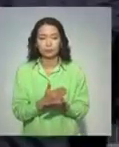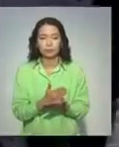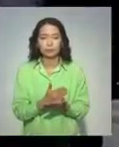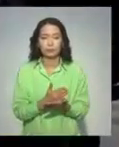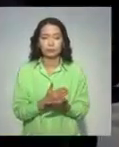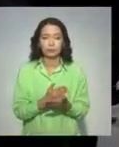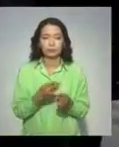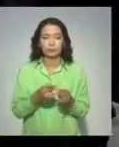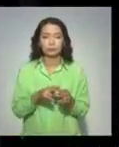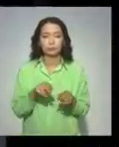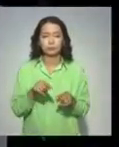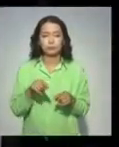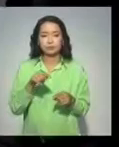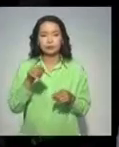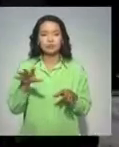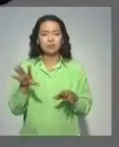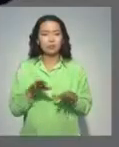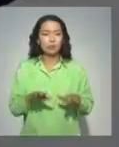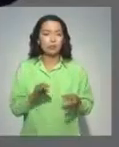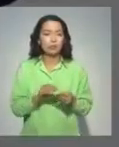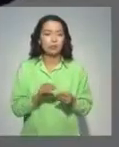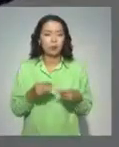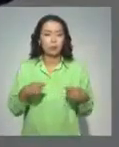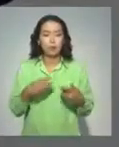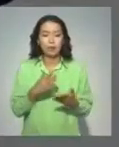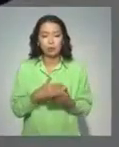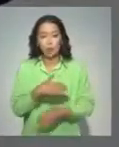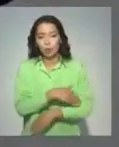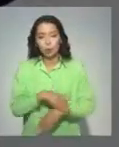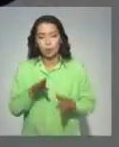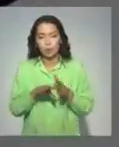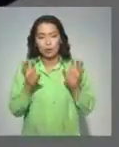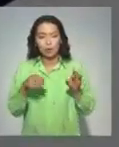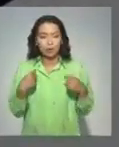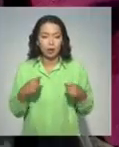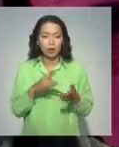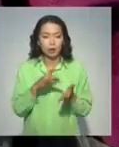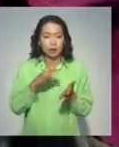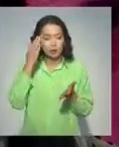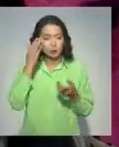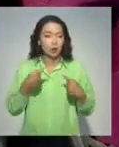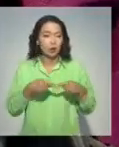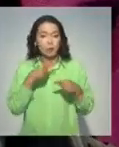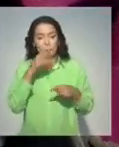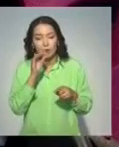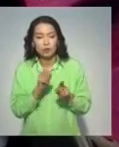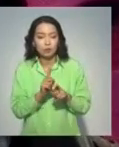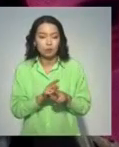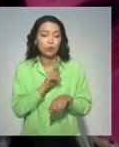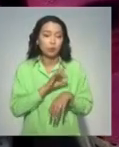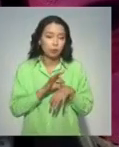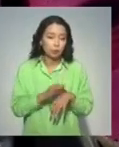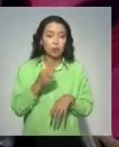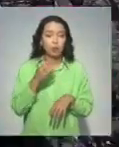бәрінің местасы бар, осы жердің местный апалар бар. Көшедегі заңсыз сауданы жою үшін қала әкімдігі мен құзырлы органдар тарапынан жүргізіліп